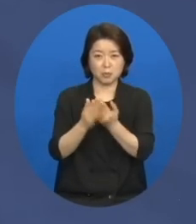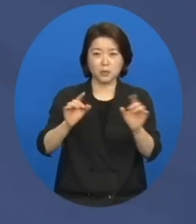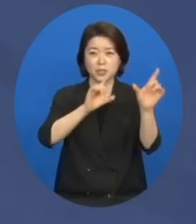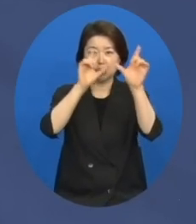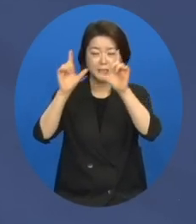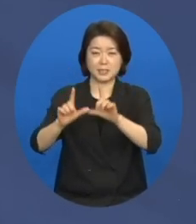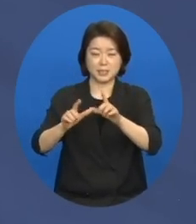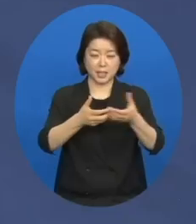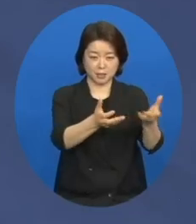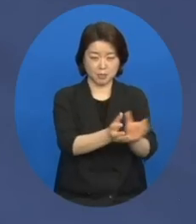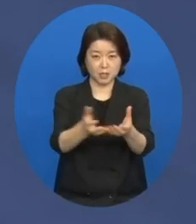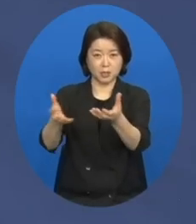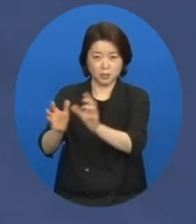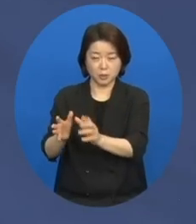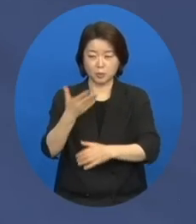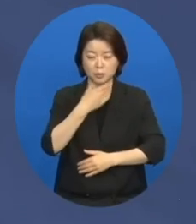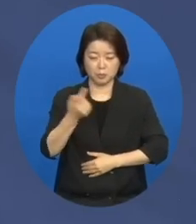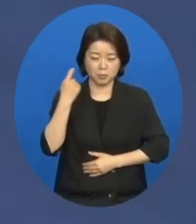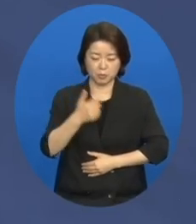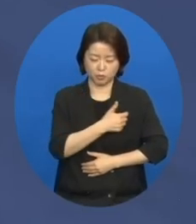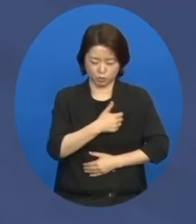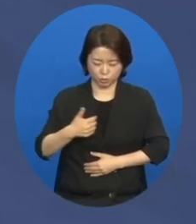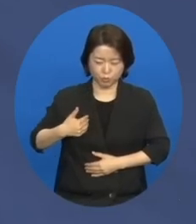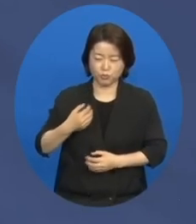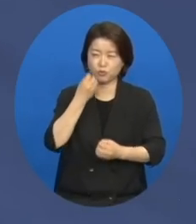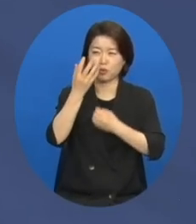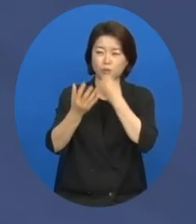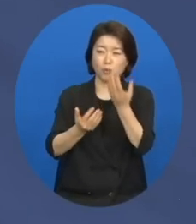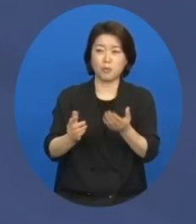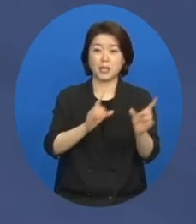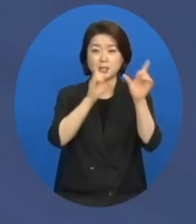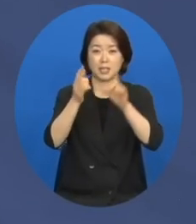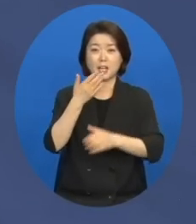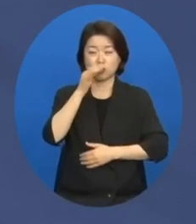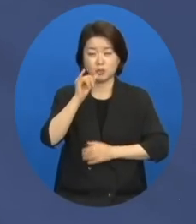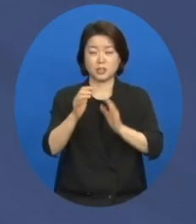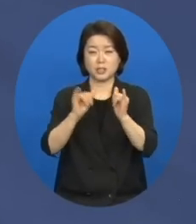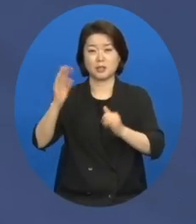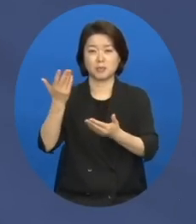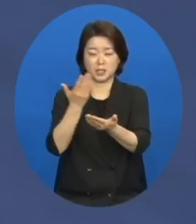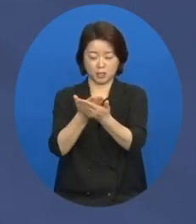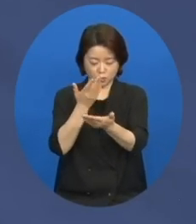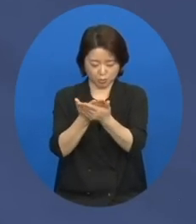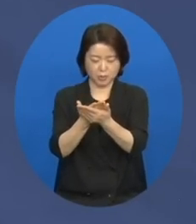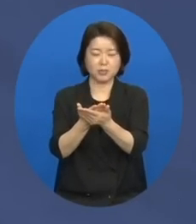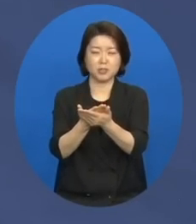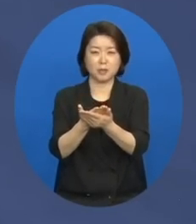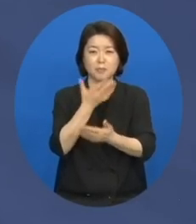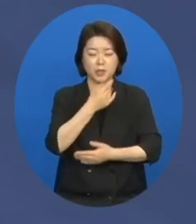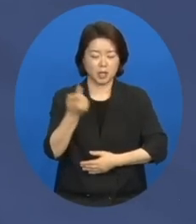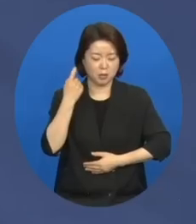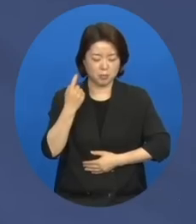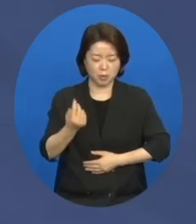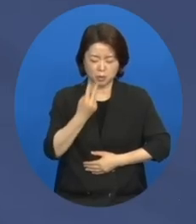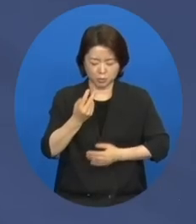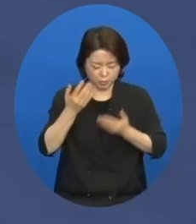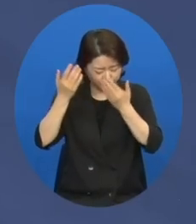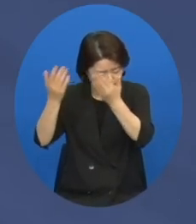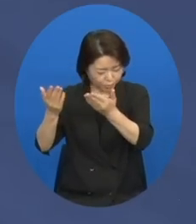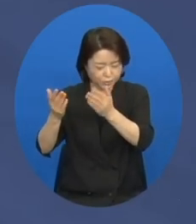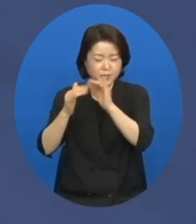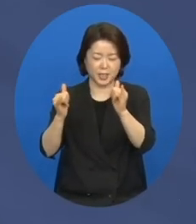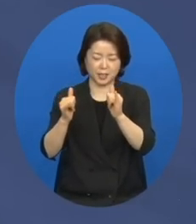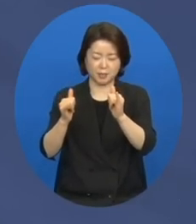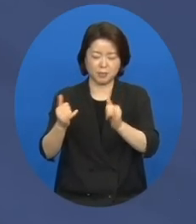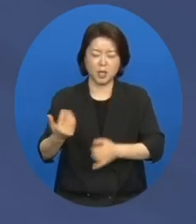영역을 복음으로 충분하다고 고백하며 살아갈 수 있는 사람이 되게 하여 주시옵소서. 복음에 목숨 건 사람,